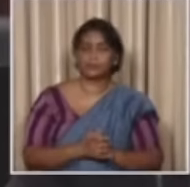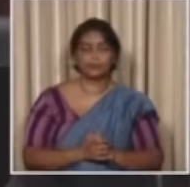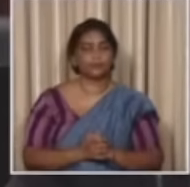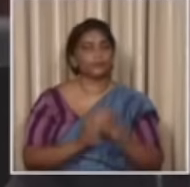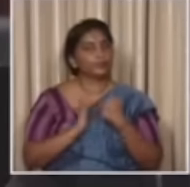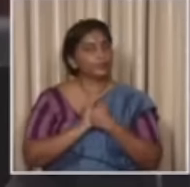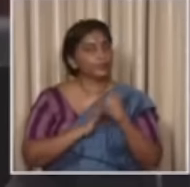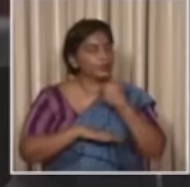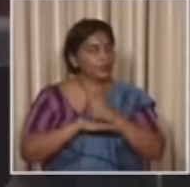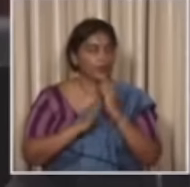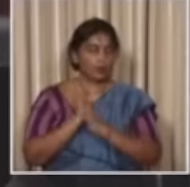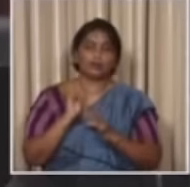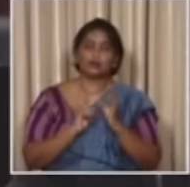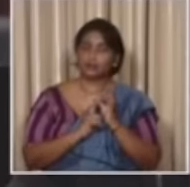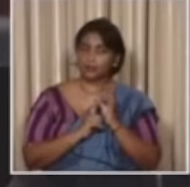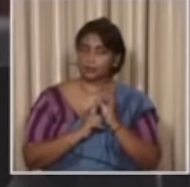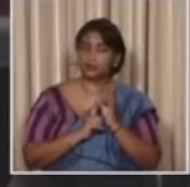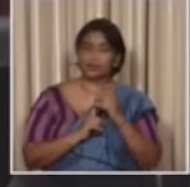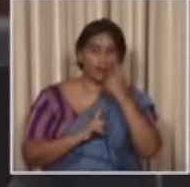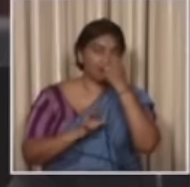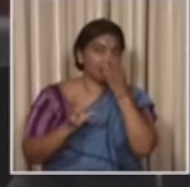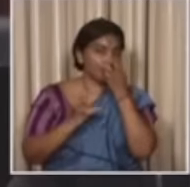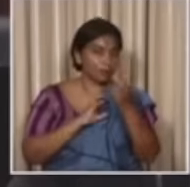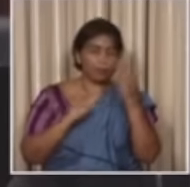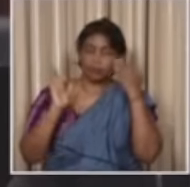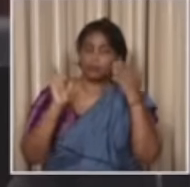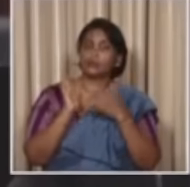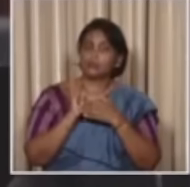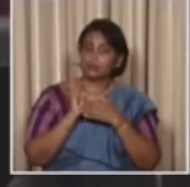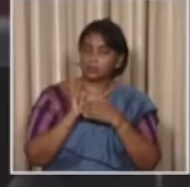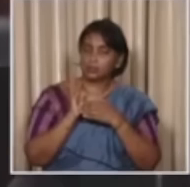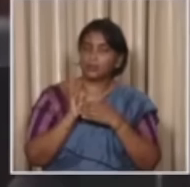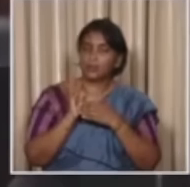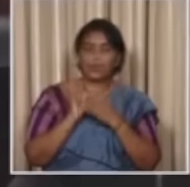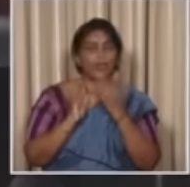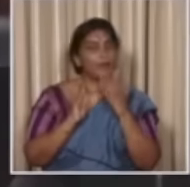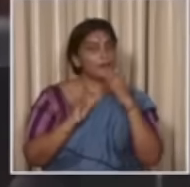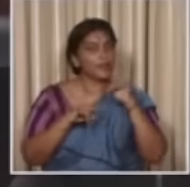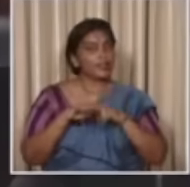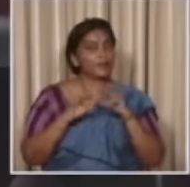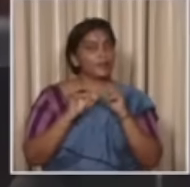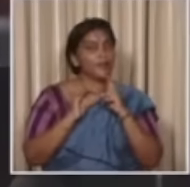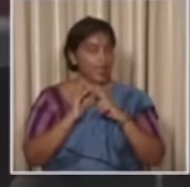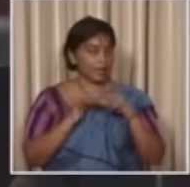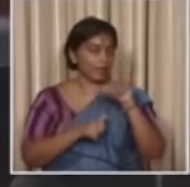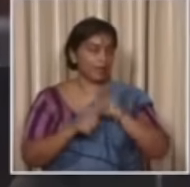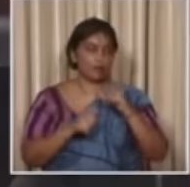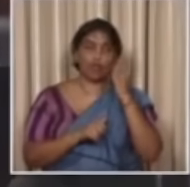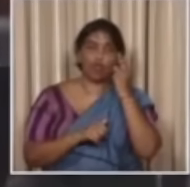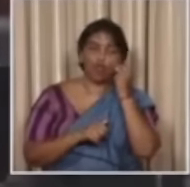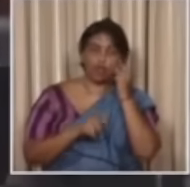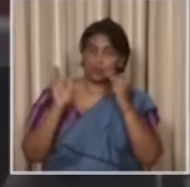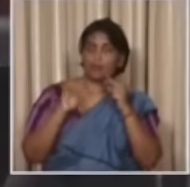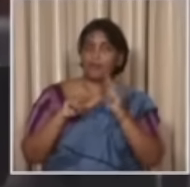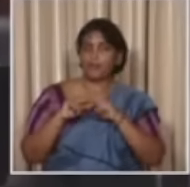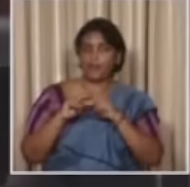ගරු මුලාසනාරුඩ මන්ත්‍රීතුමනි, පාස්කු ප්‍රහාරය පිළිබඳ ඇමරිකාවේ FBI ආයතනය, ඔස්ට්‍රේලියාවේ ෆෙඩරල්